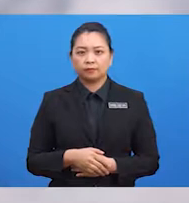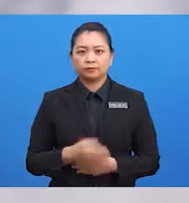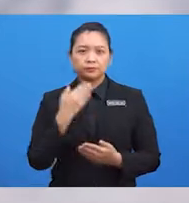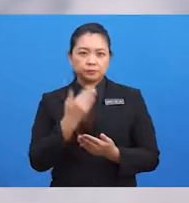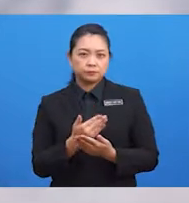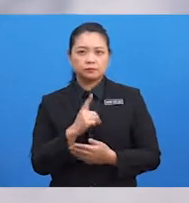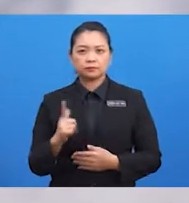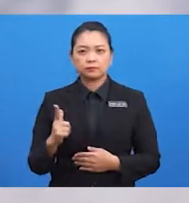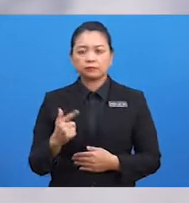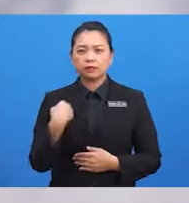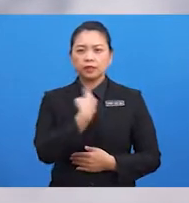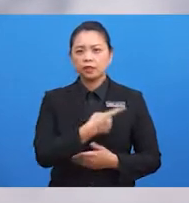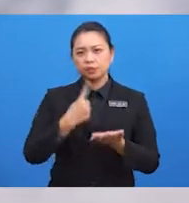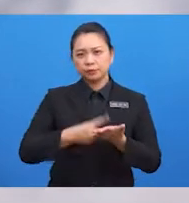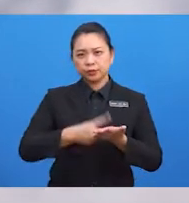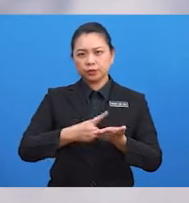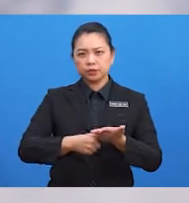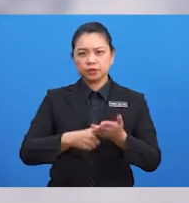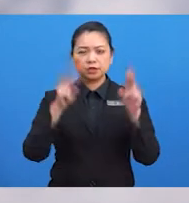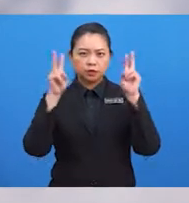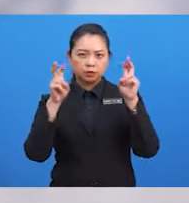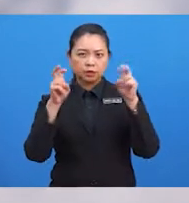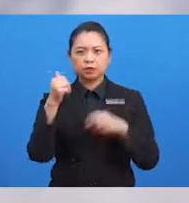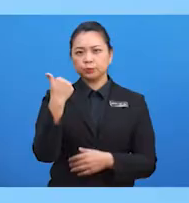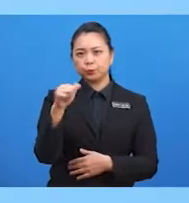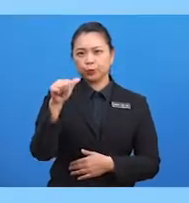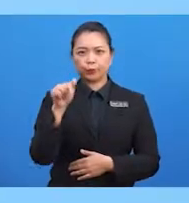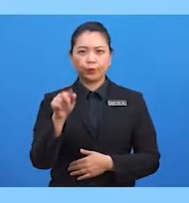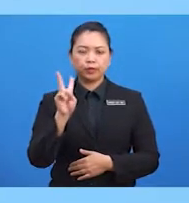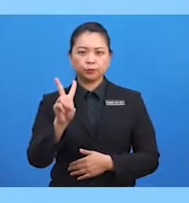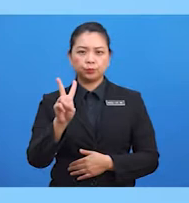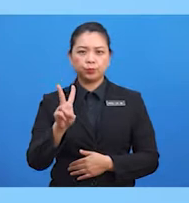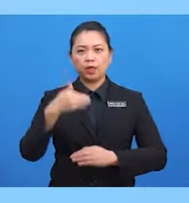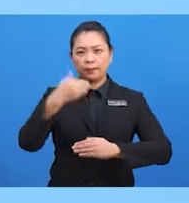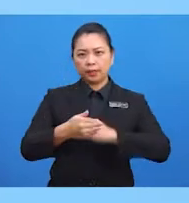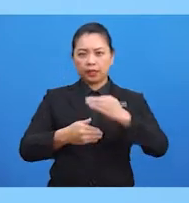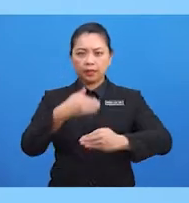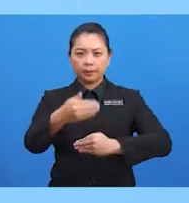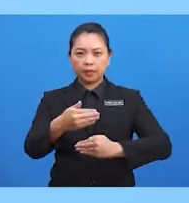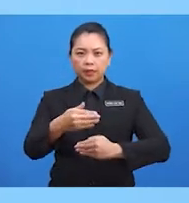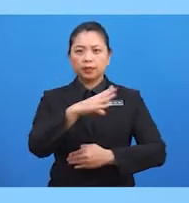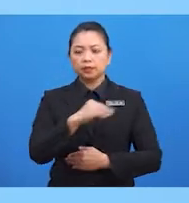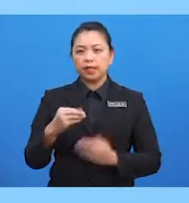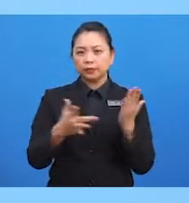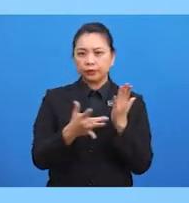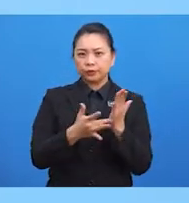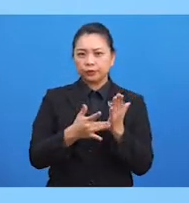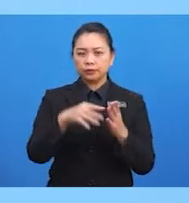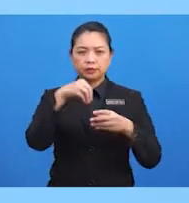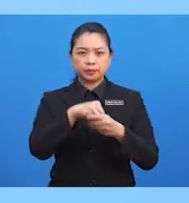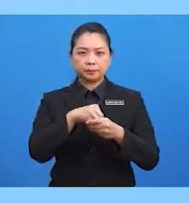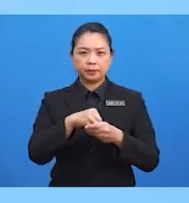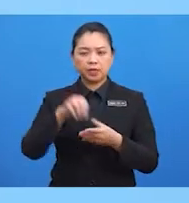Baiklah, kita bincangkan topik 10.2, perkembangan dan teknologi